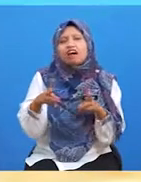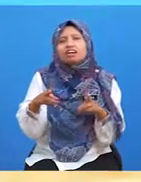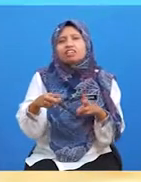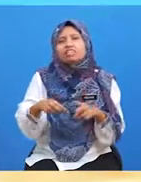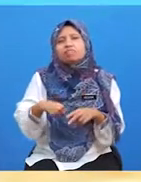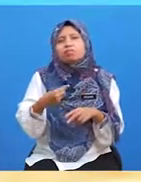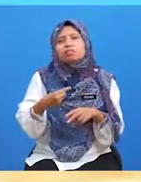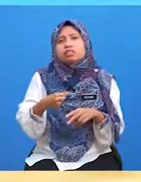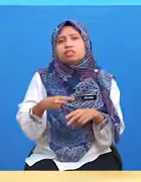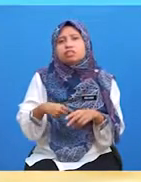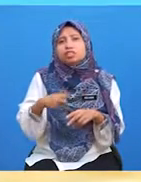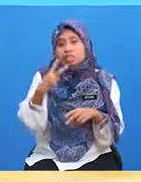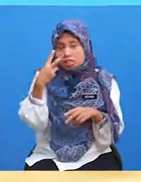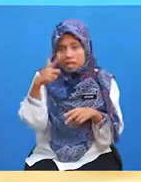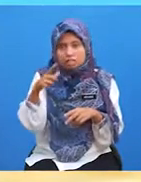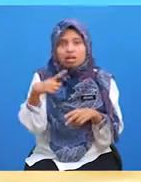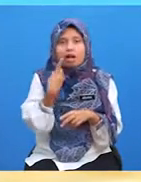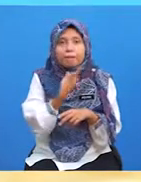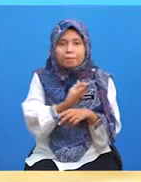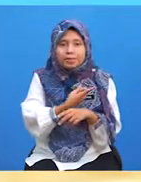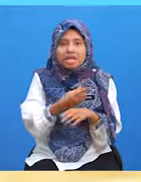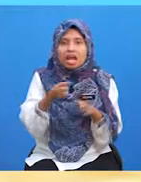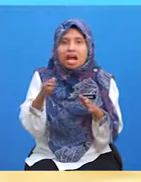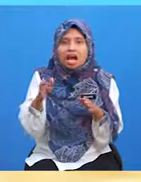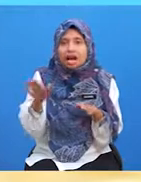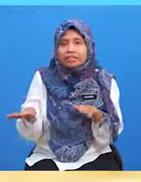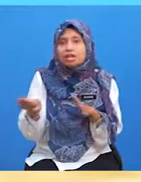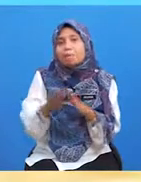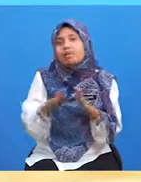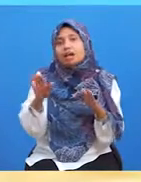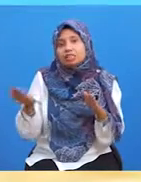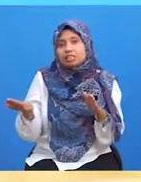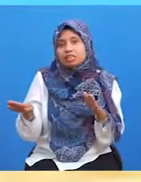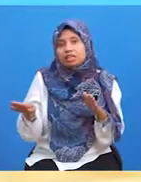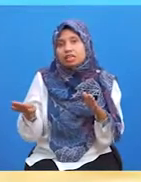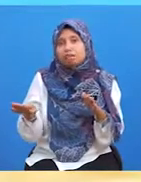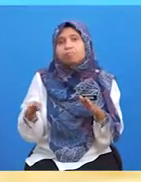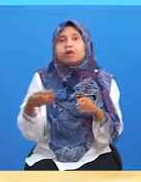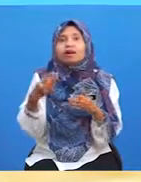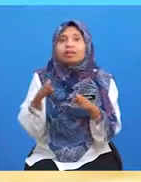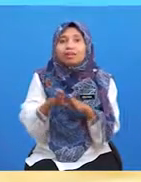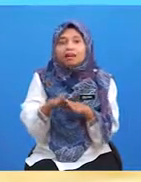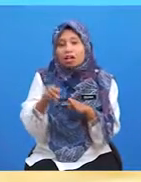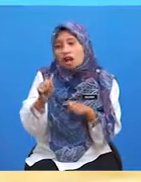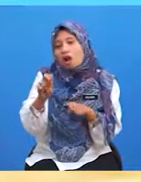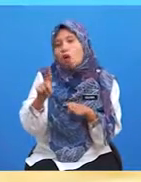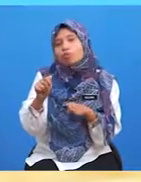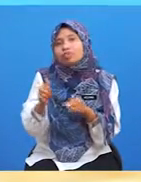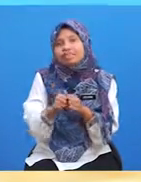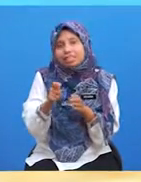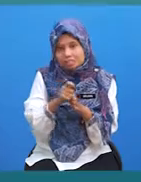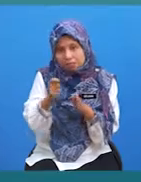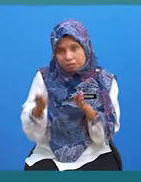melihat kami adik-beradik bagai aur dengan tebing mengemas rumah dan menyediakan juadah.